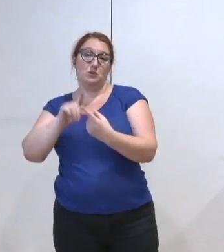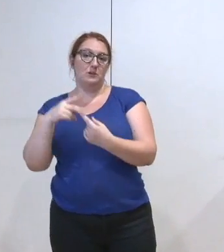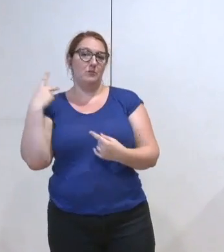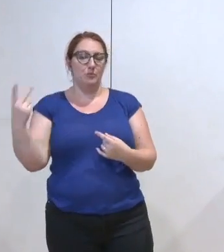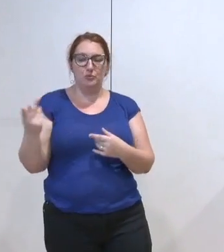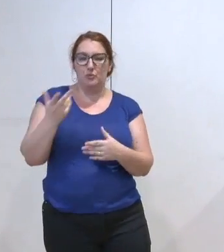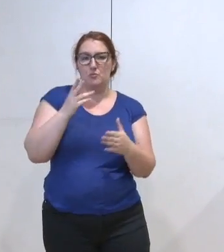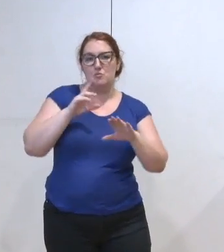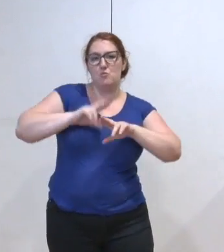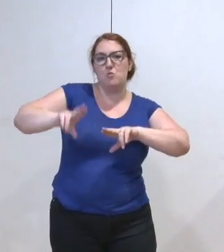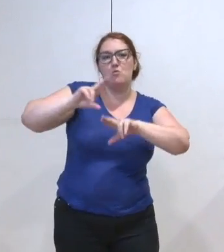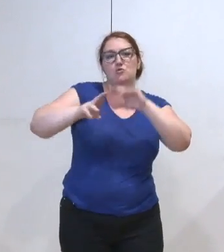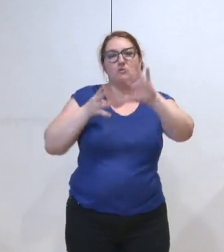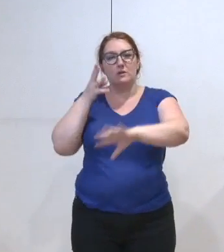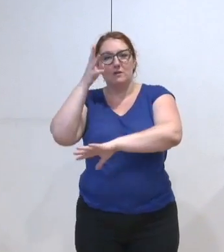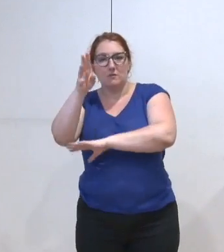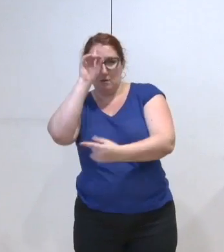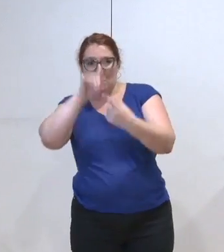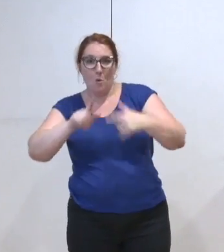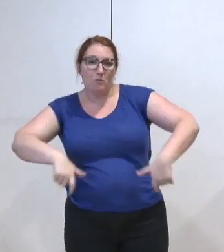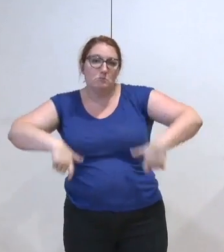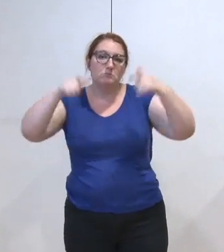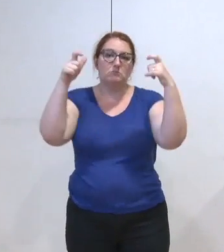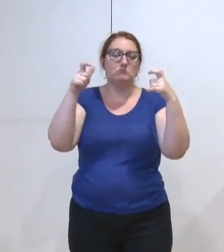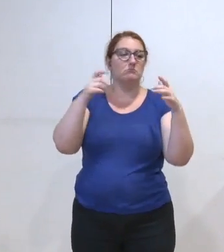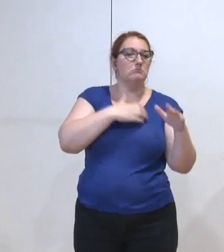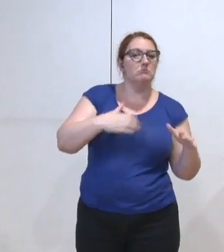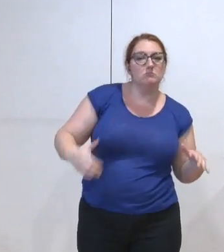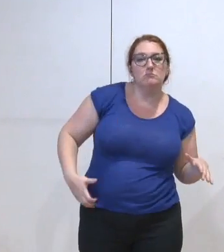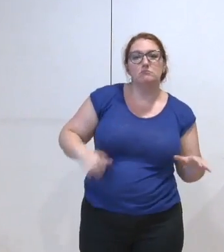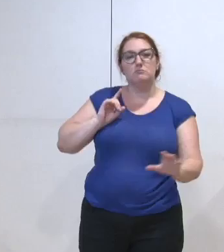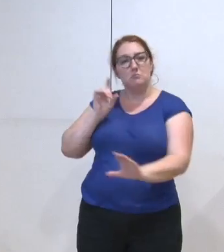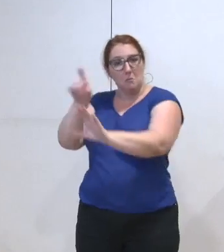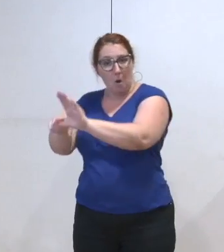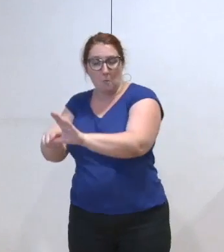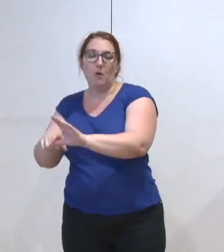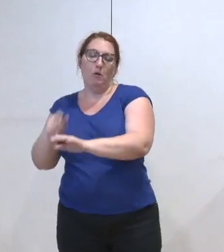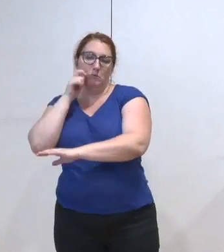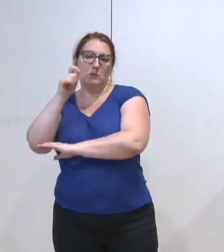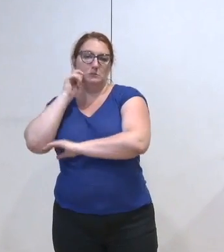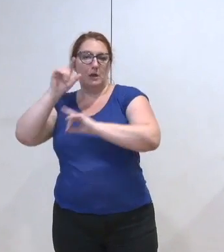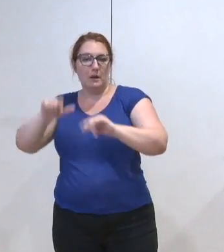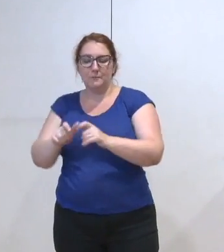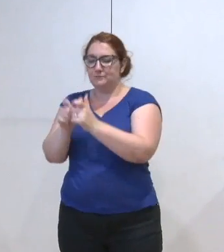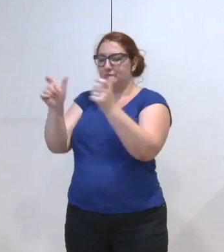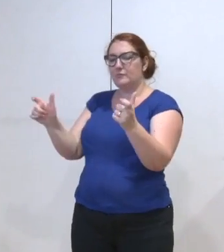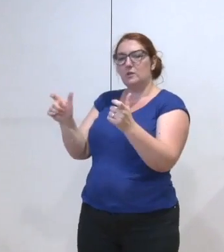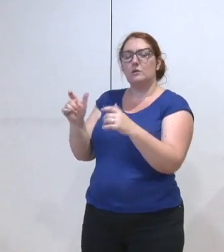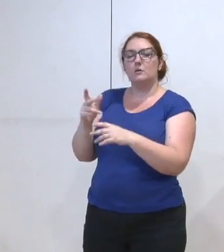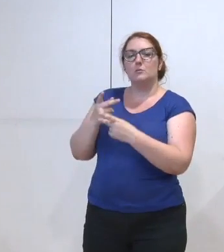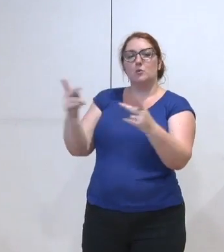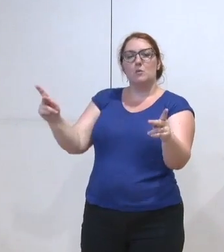exemplaire pour les bâtiments du patrimoine des collectivités membres de laaspl quand on regarde cette société publique locale